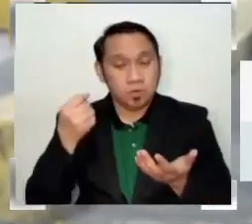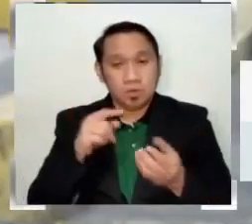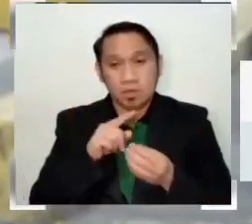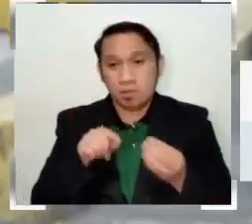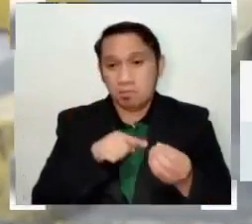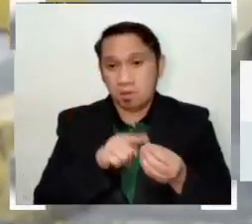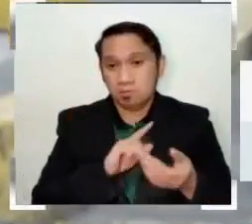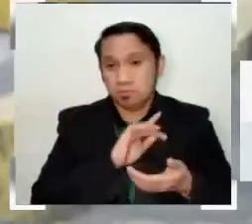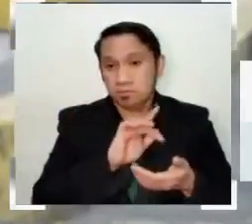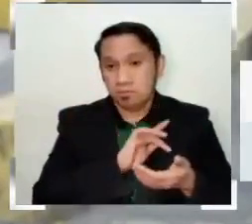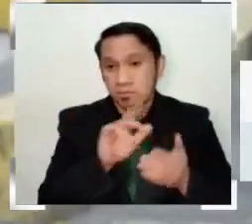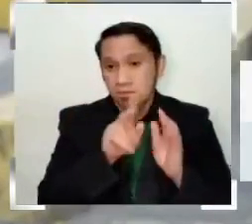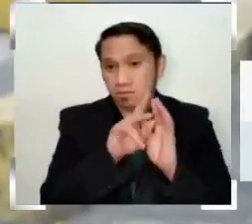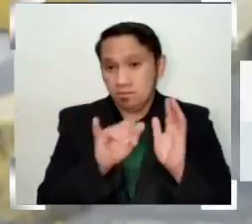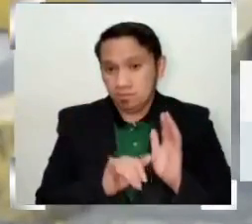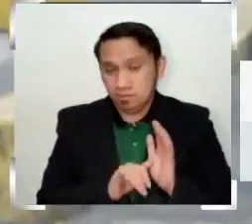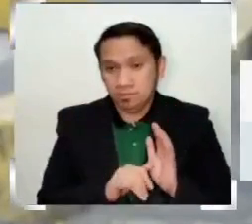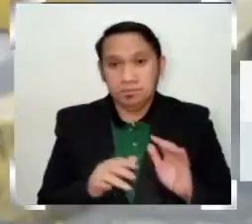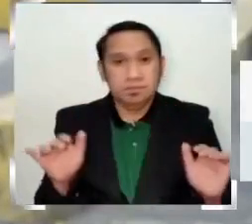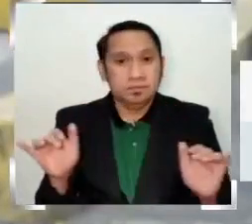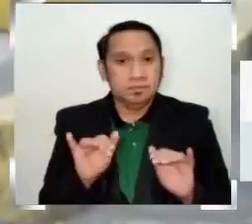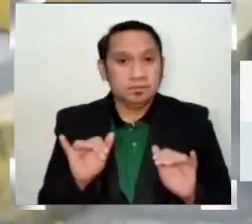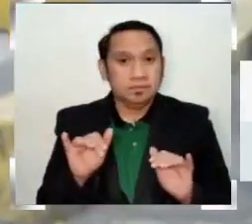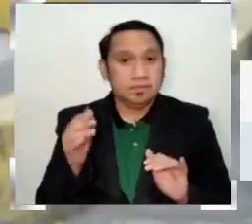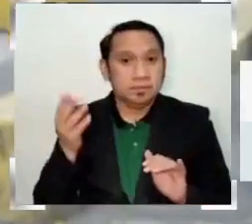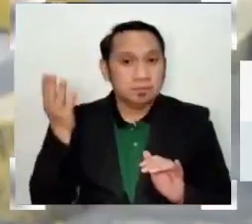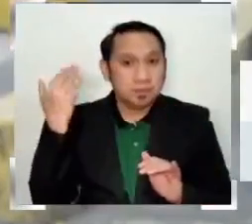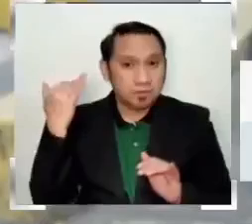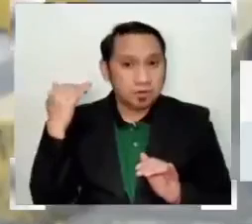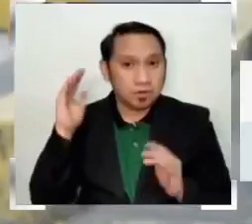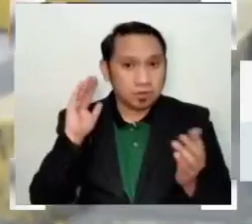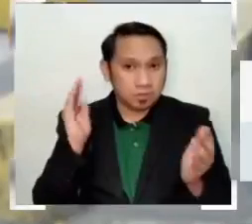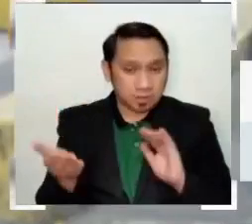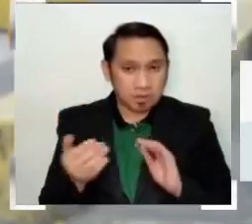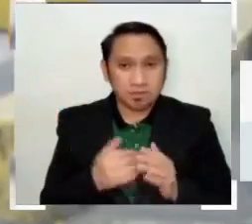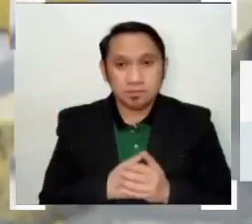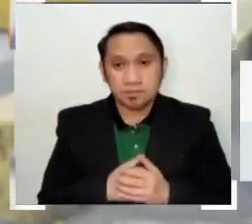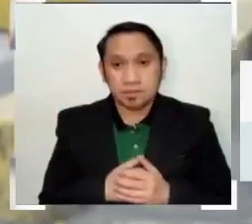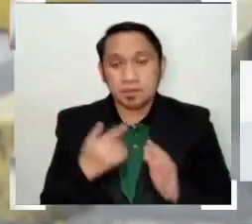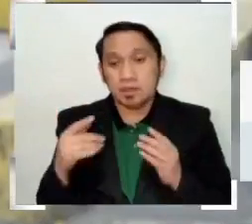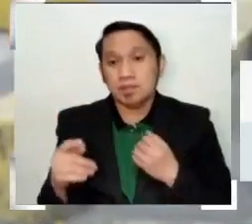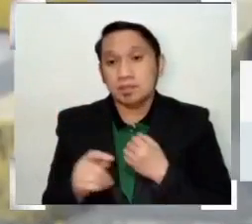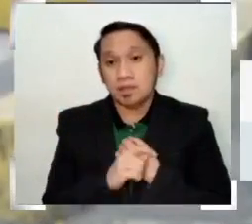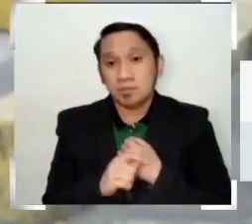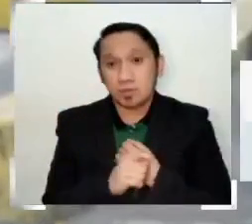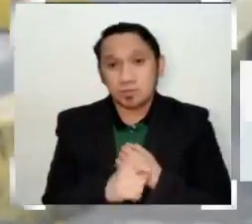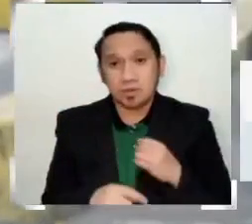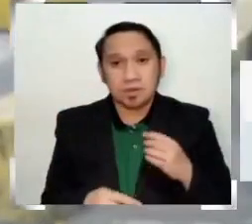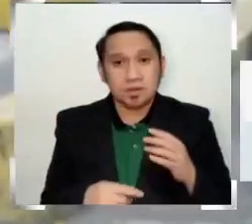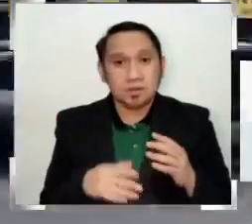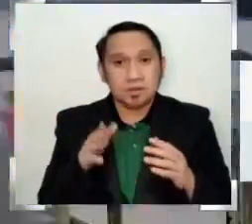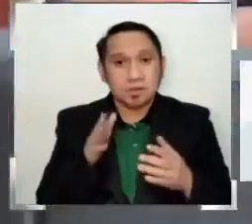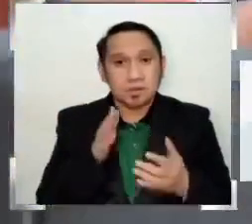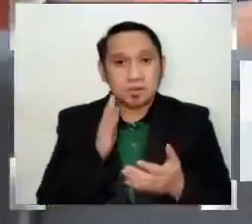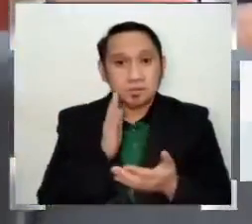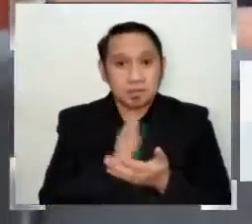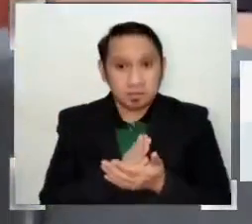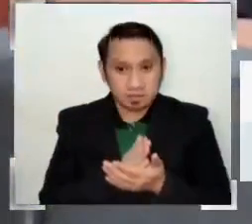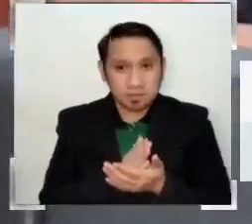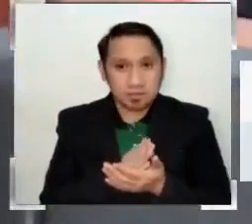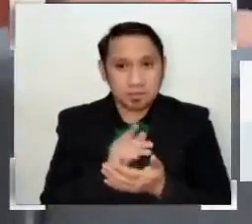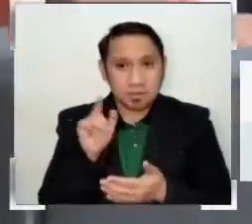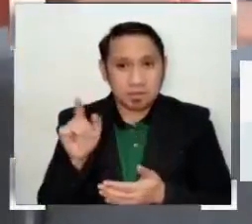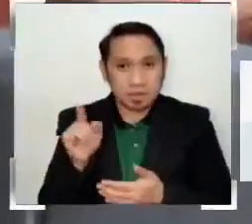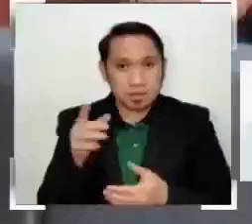Hindi raw tulad ng sinapit ng no contact apprehension policy na pansamantalang ipinatigil ng Supreme Court.